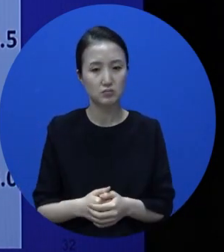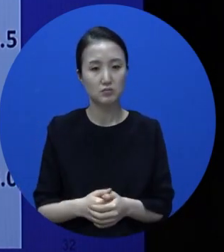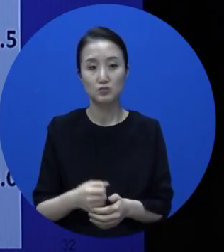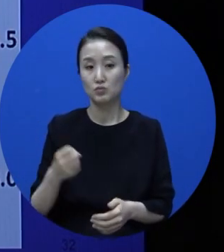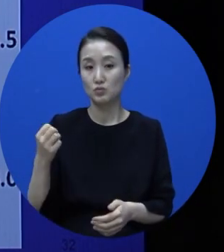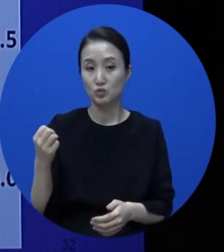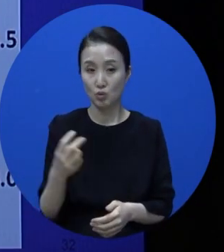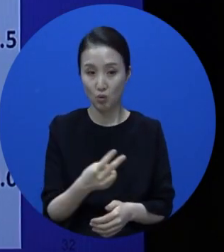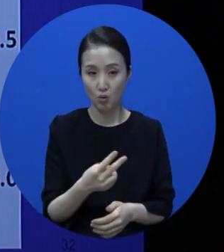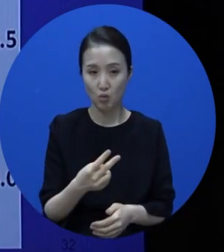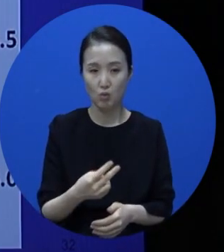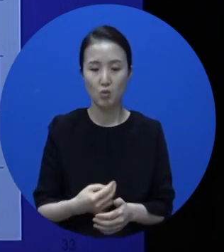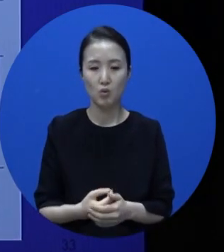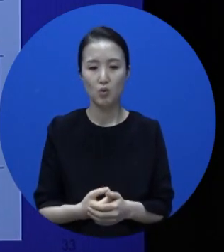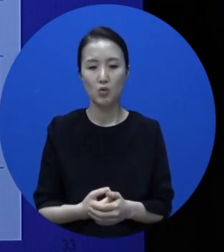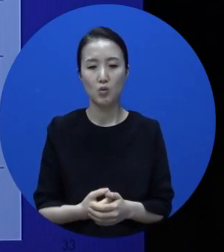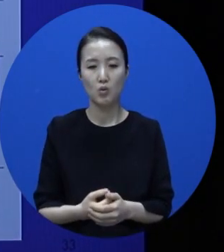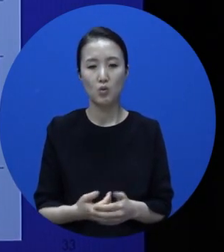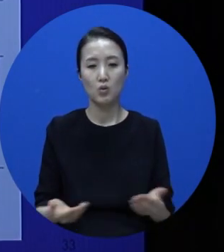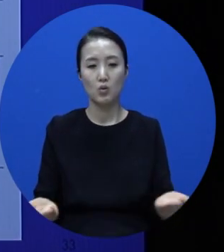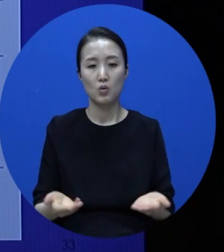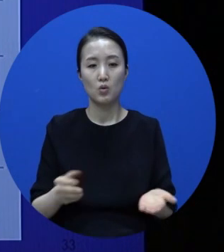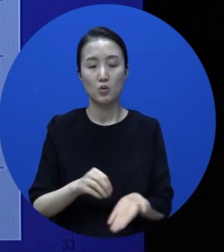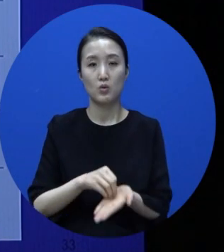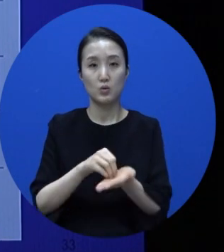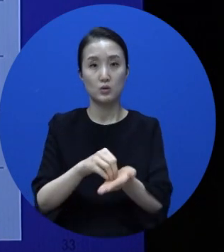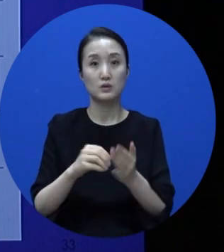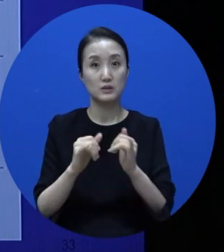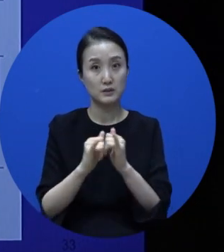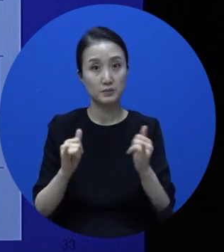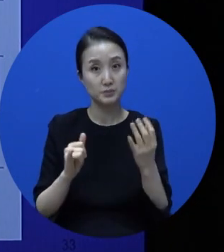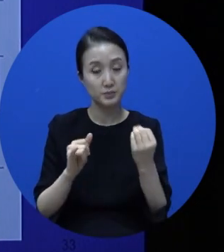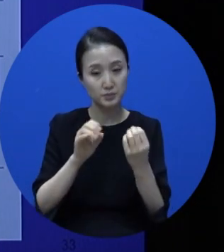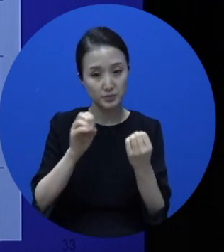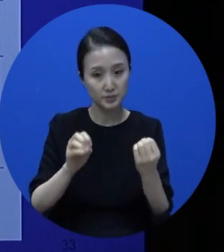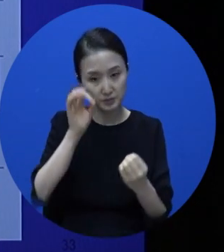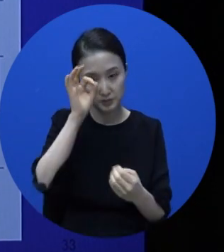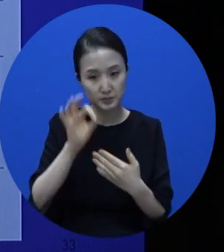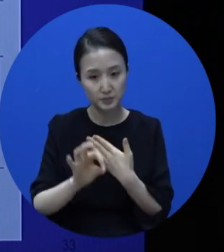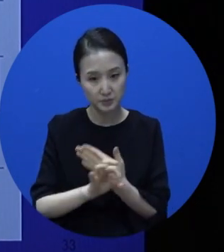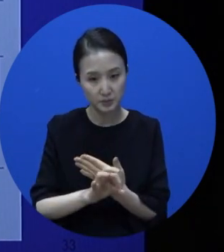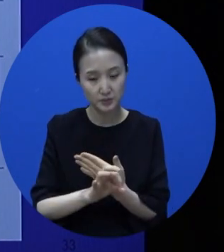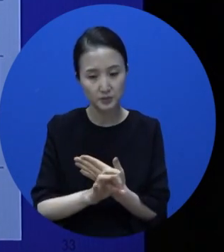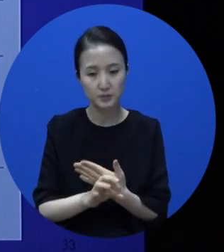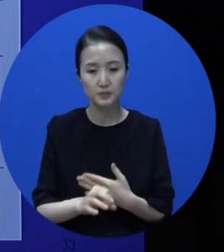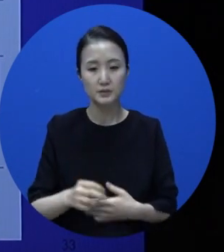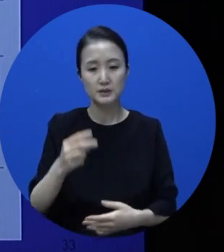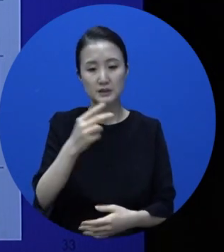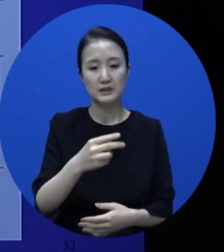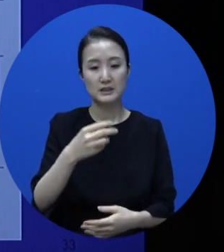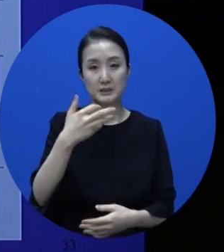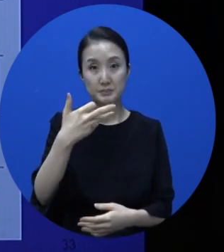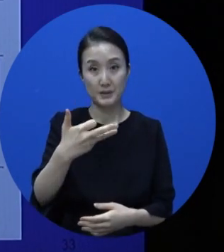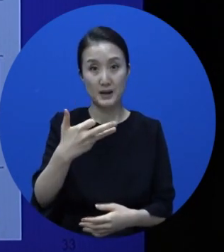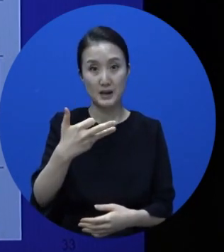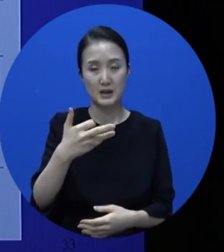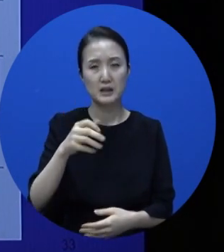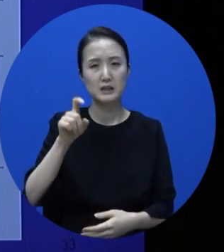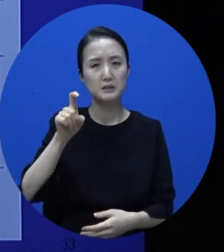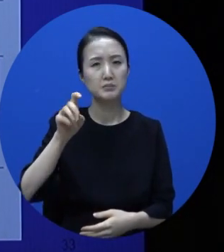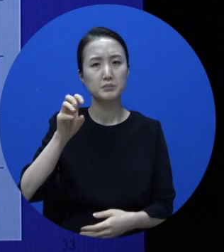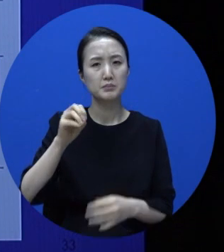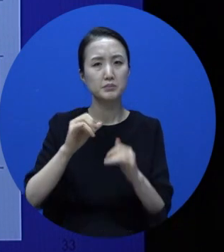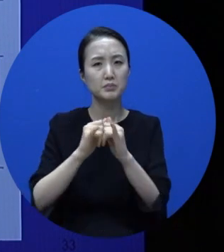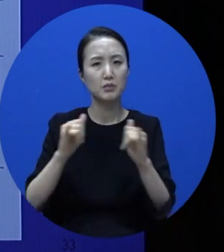고용없는 경제 줘 다음 취업자 증감 인데 취업자는 작년보다 취업자가 얼마나 늘었는지 를 보는데 취업자